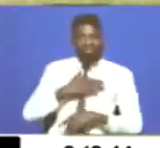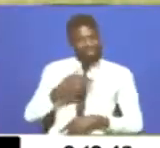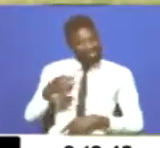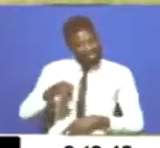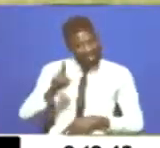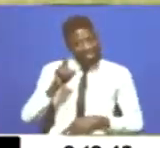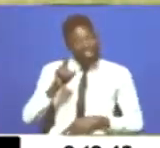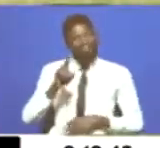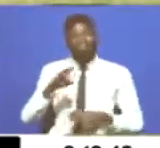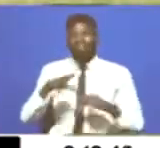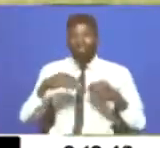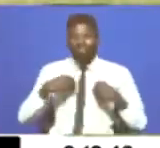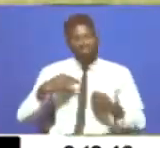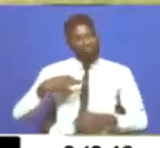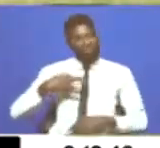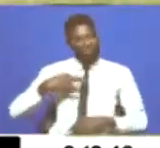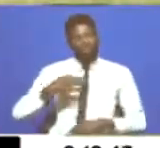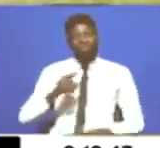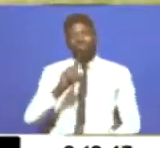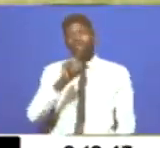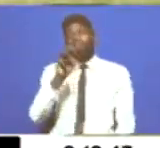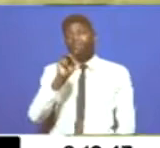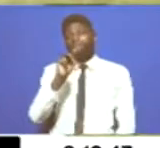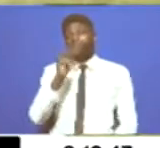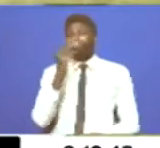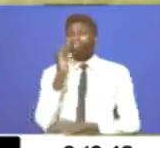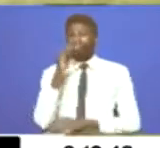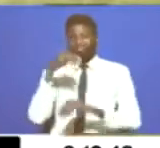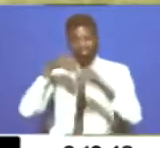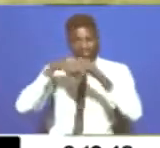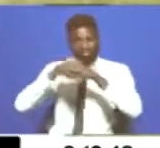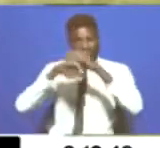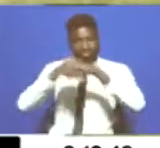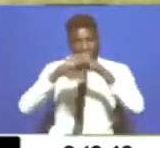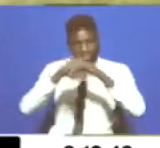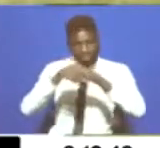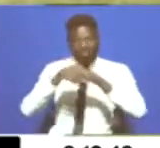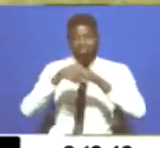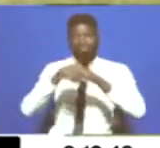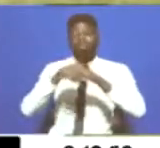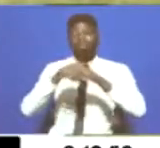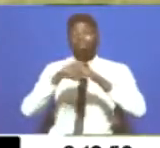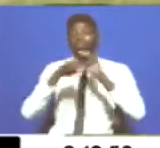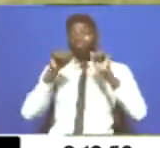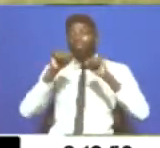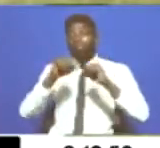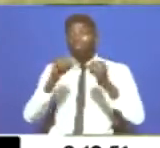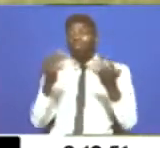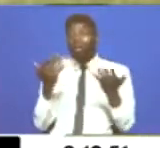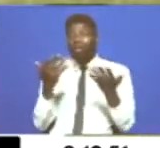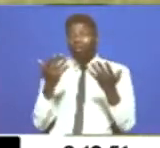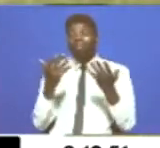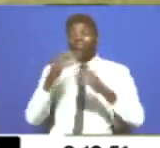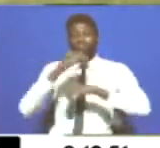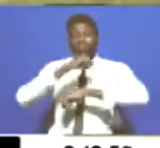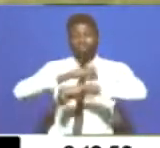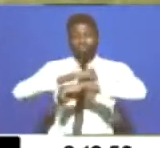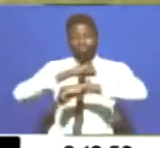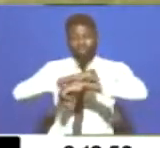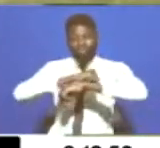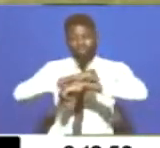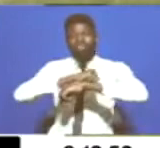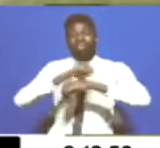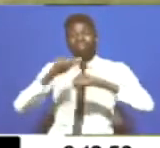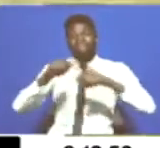kushawishiwa miti milioni moja, miche milioni moja, ili iweze kupandwa katika mashamba